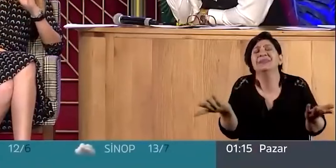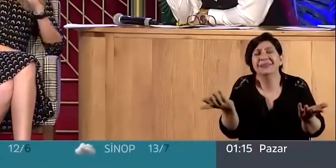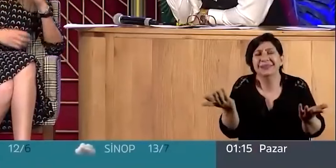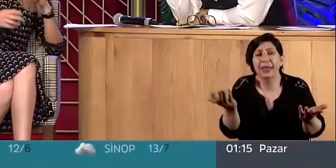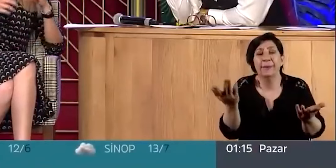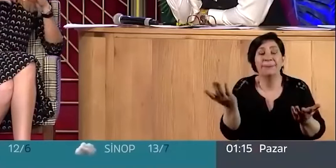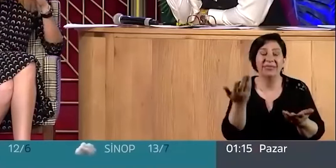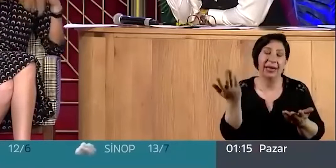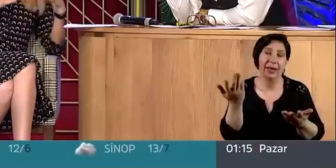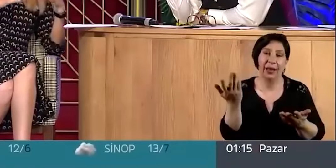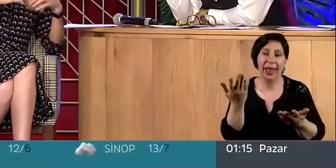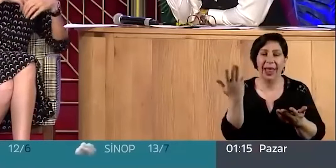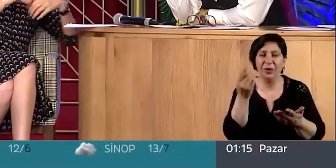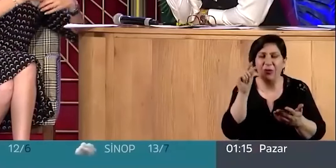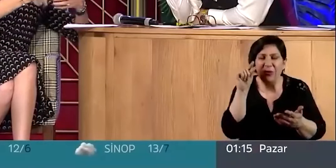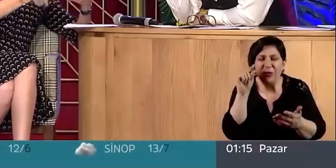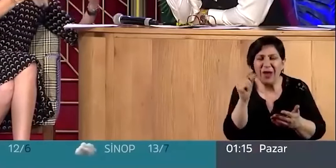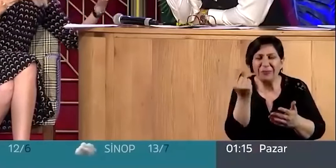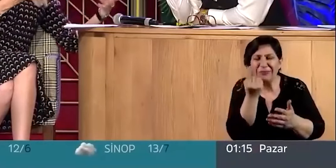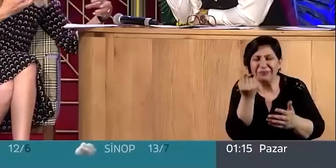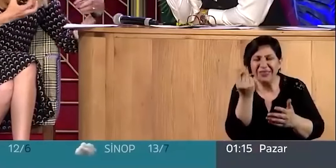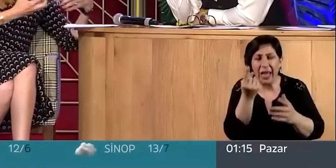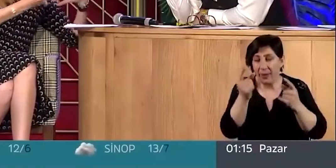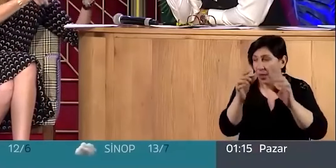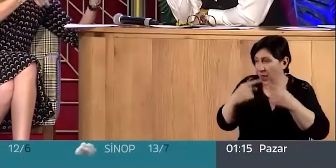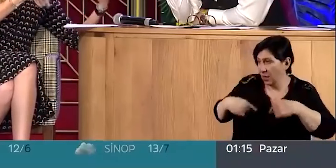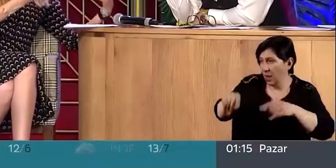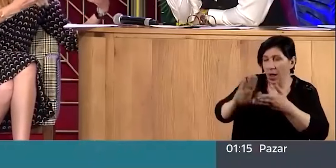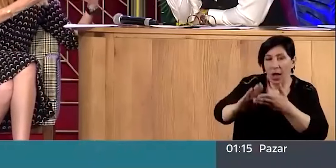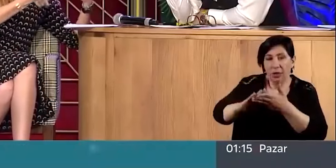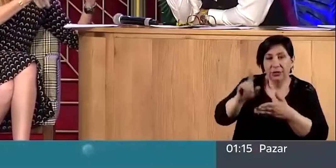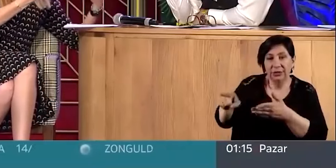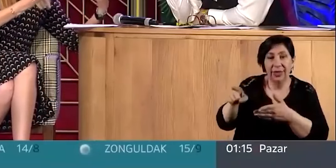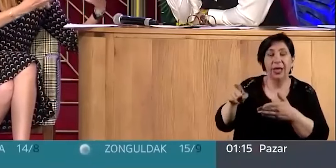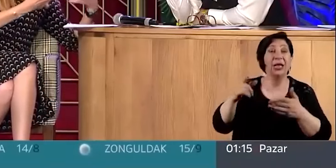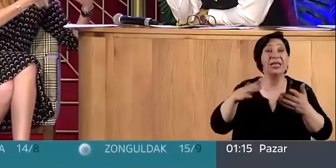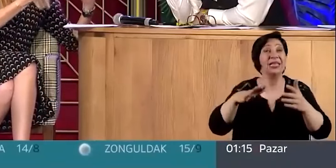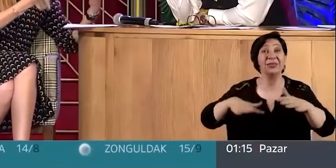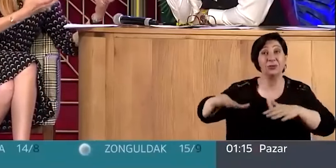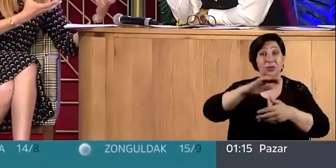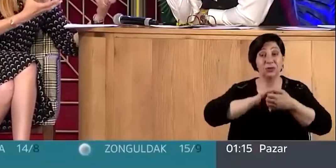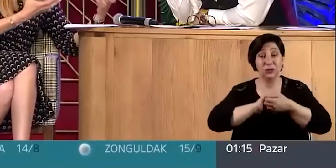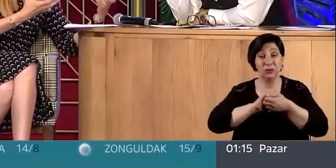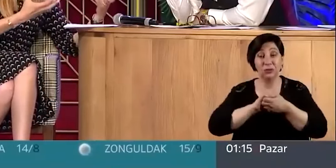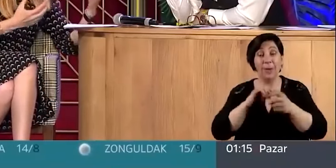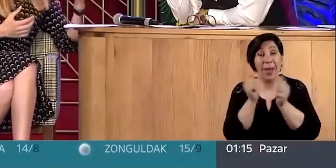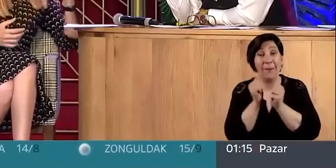bununla ilgili mesela en ufak bir şeyde hep etrafındaki arkadaşlarıyla, sosyal çevresiyle,